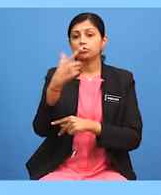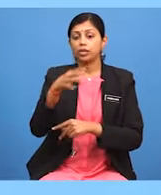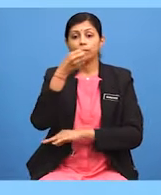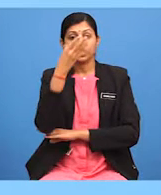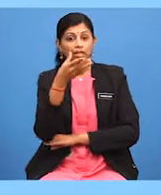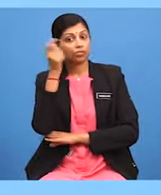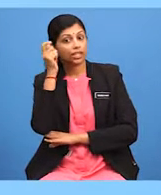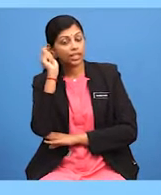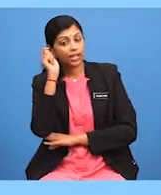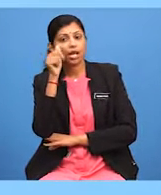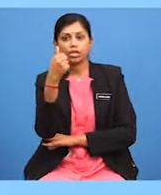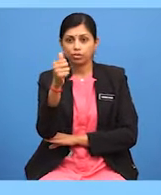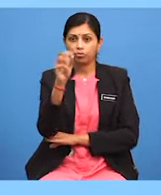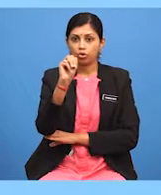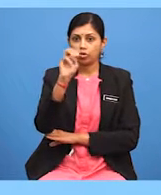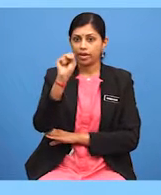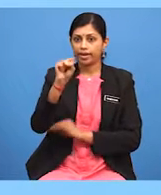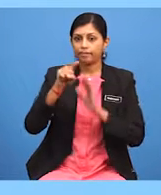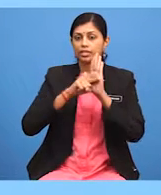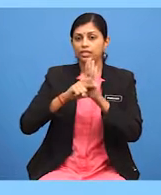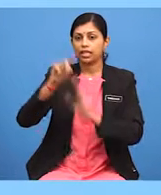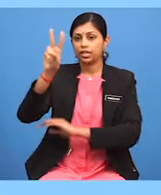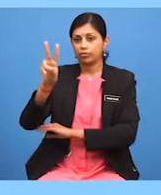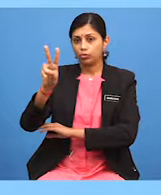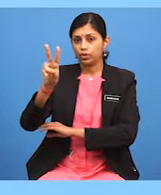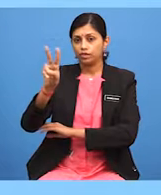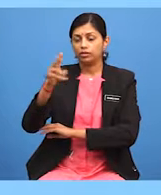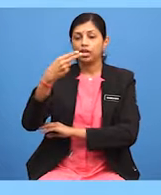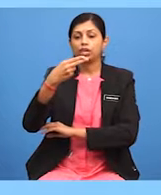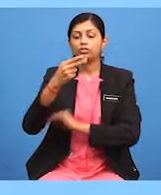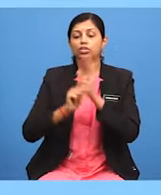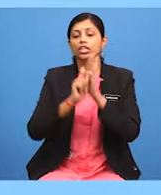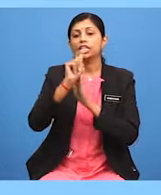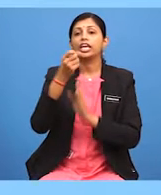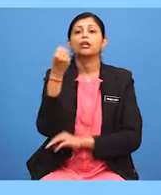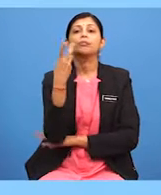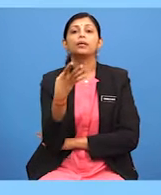Kirakan tenaga keupayaan graviti pada burung itu.